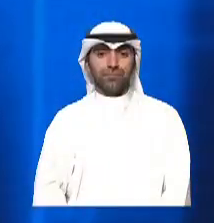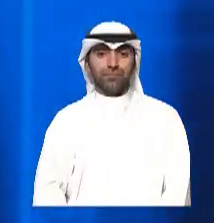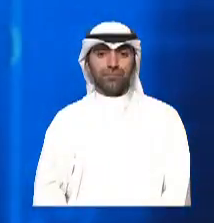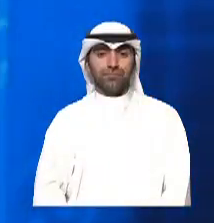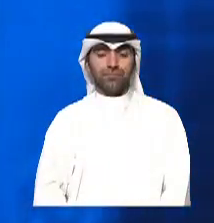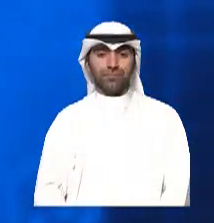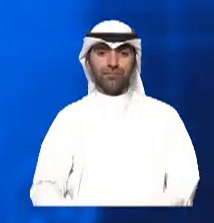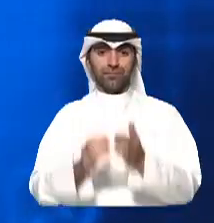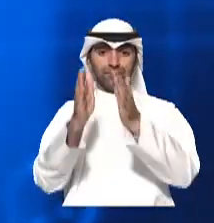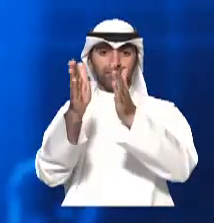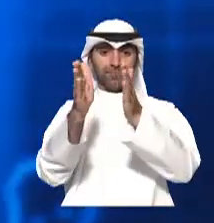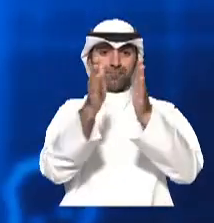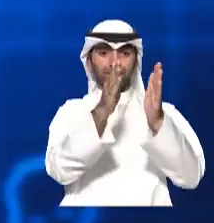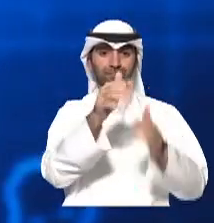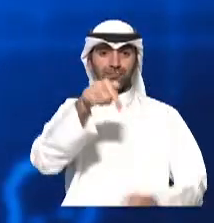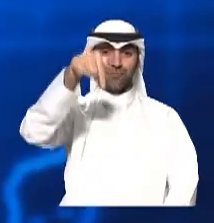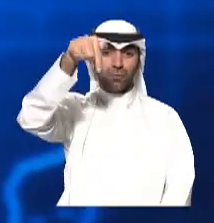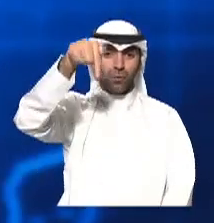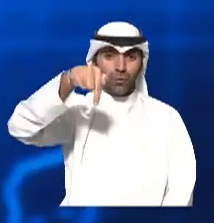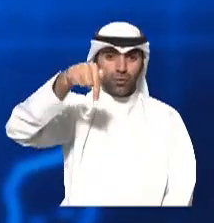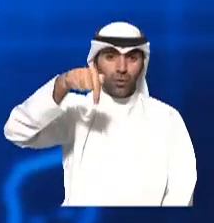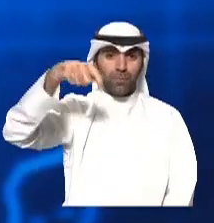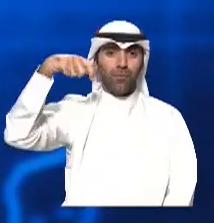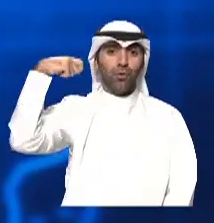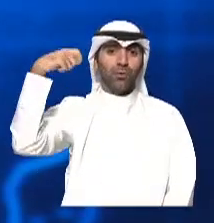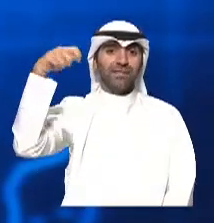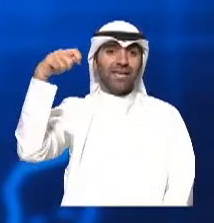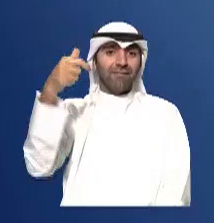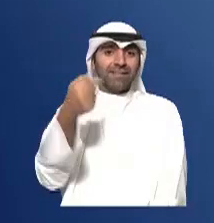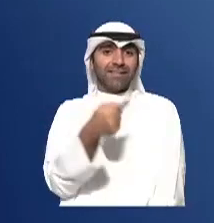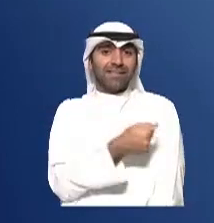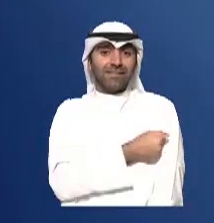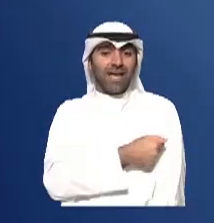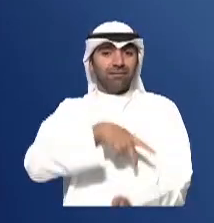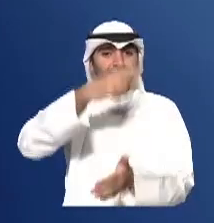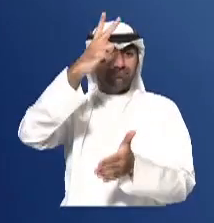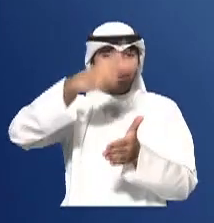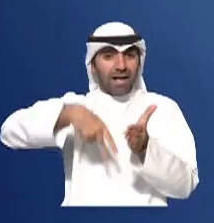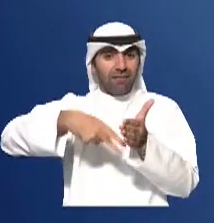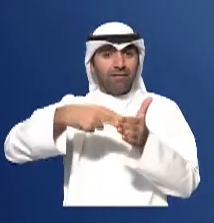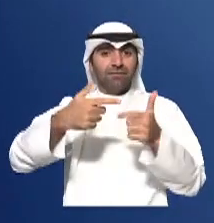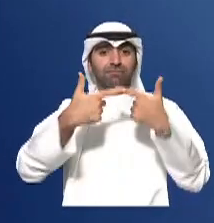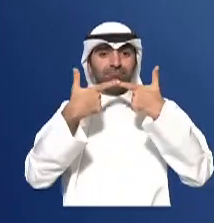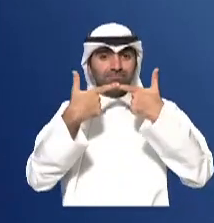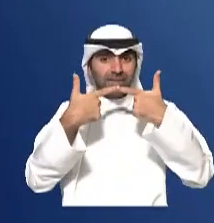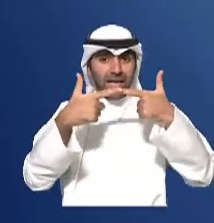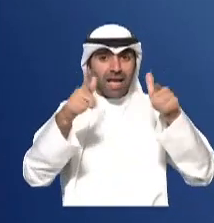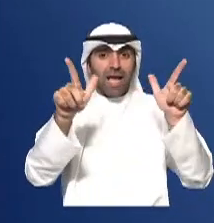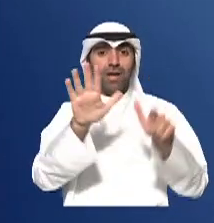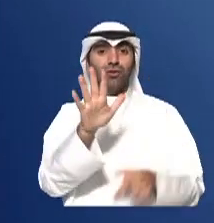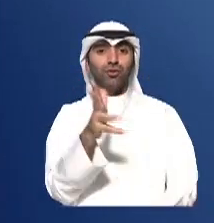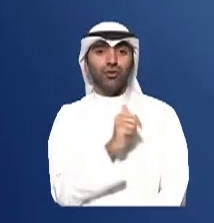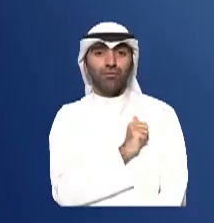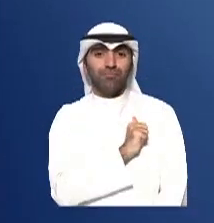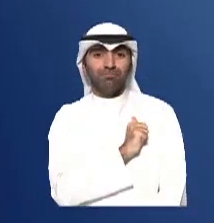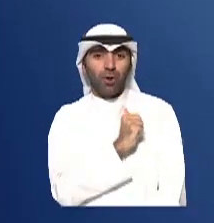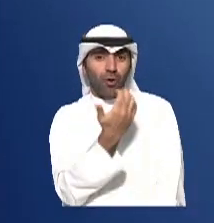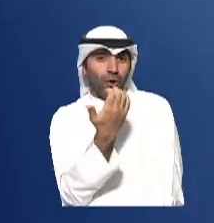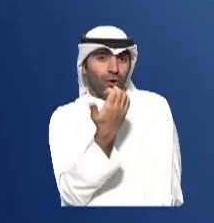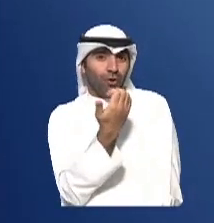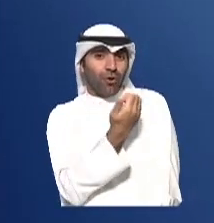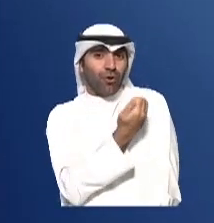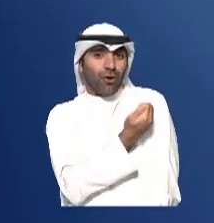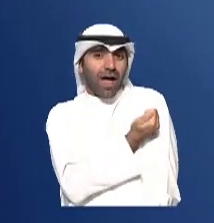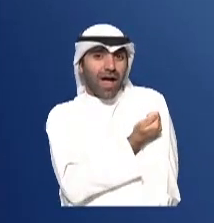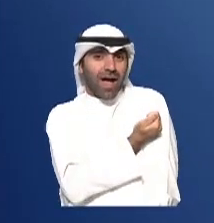قررت وزارة الصحة تمديد إعطاء الجرعة الثانية من لقاح فايزر بيونتك لتكون 6 أسابيع من الجرعة الأولى،